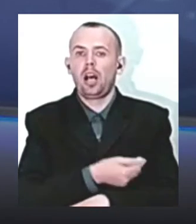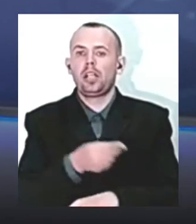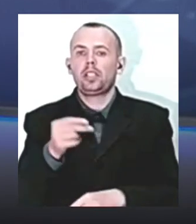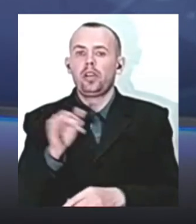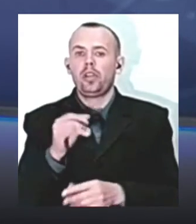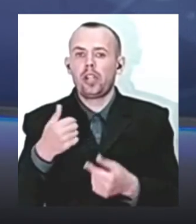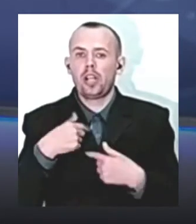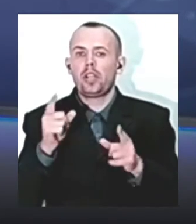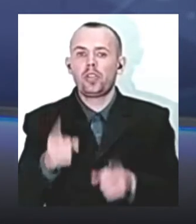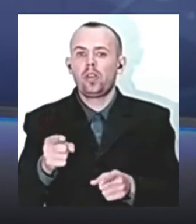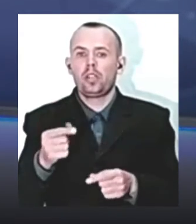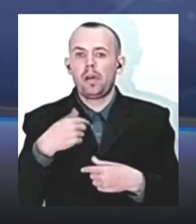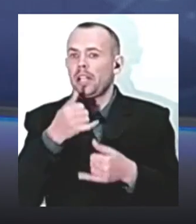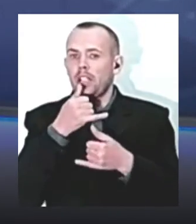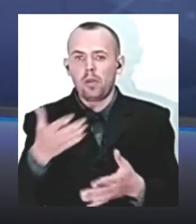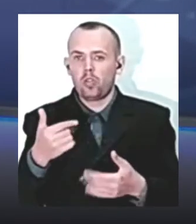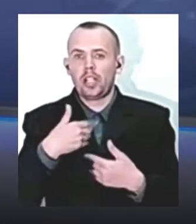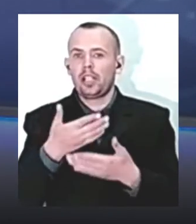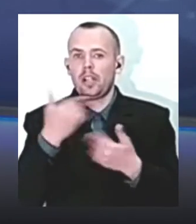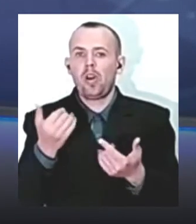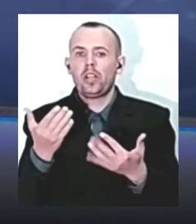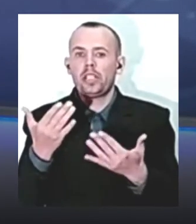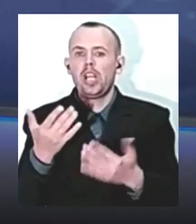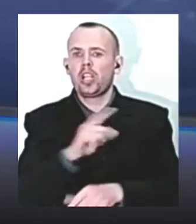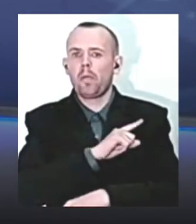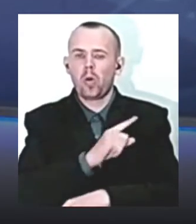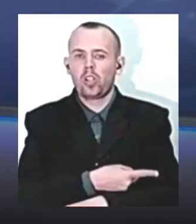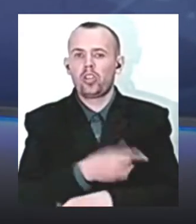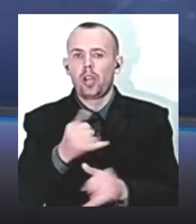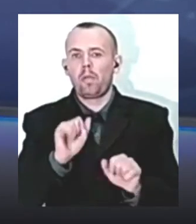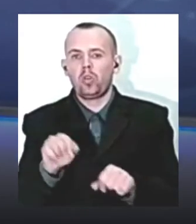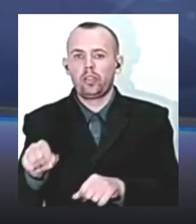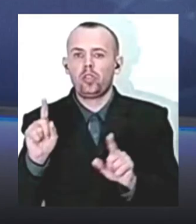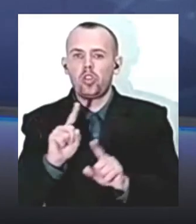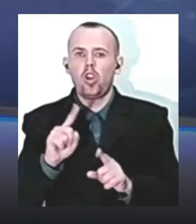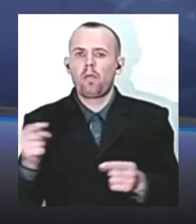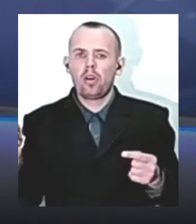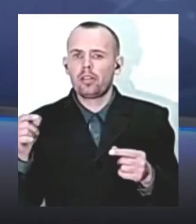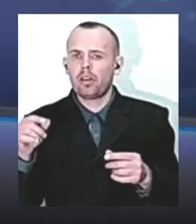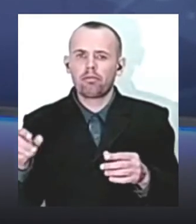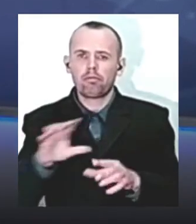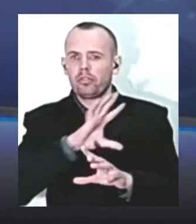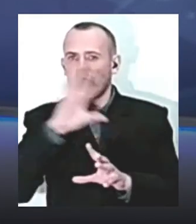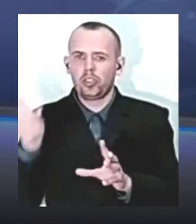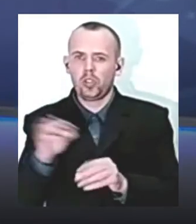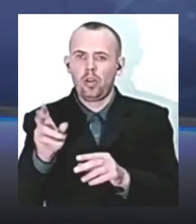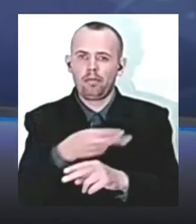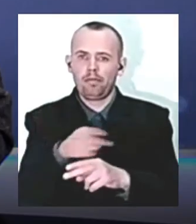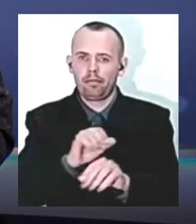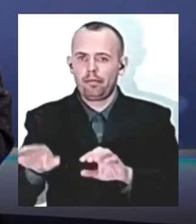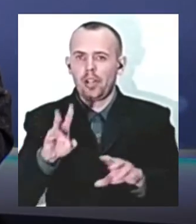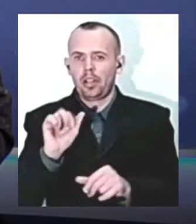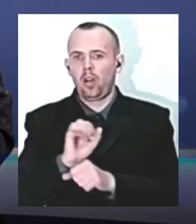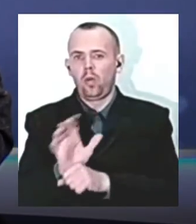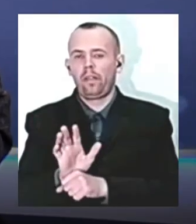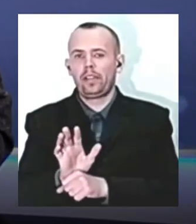не зможемо, в нас немає стільки потужностей і можливостей, щоб абсолютно все перепрофілювати на ковід. Отже,